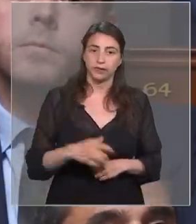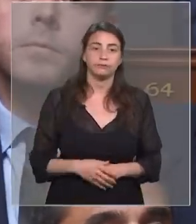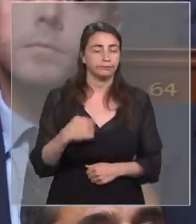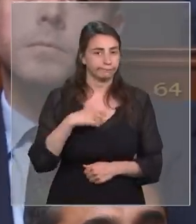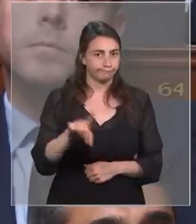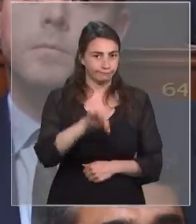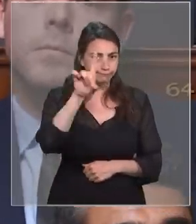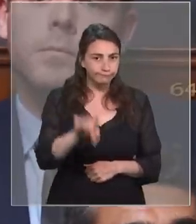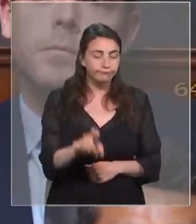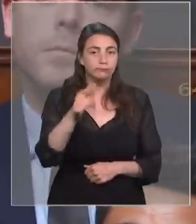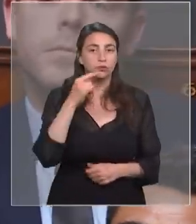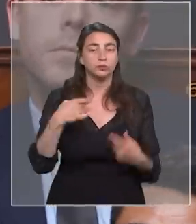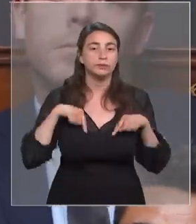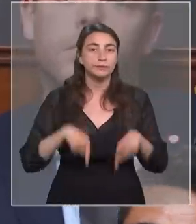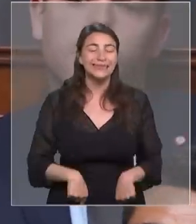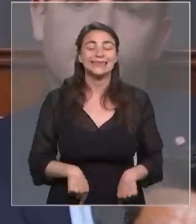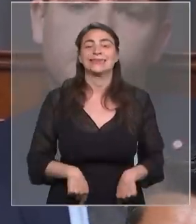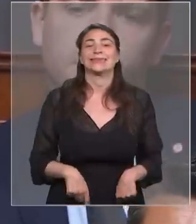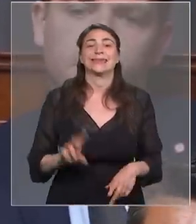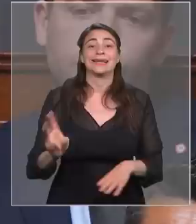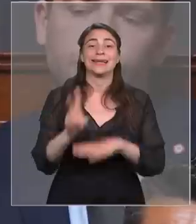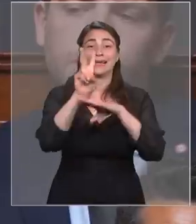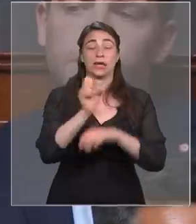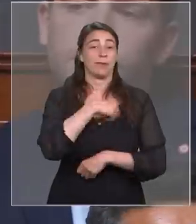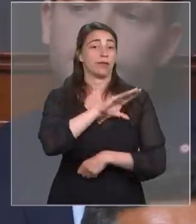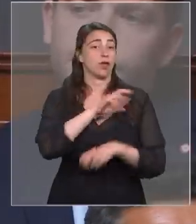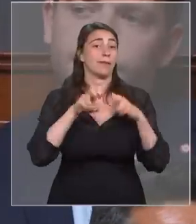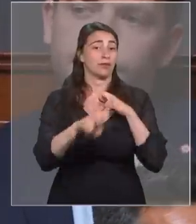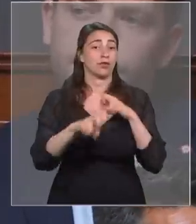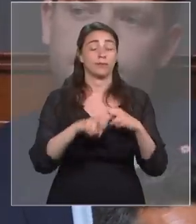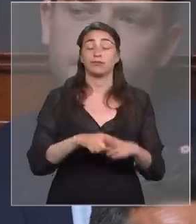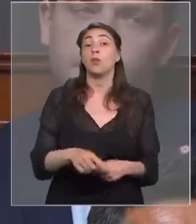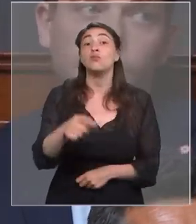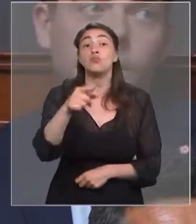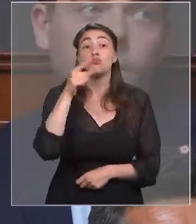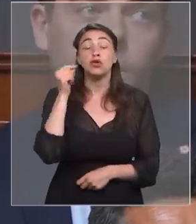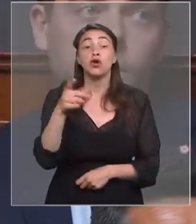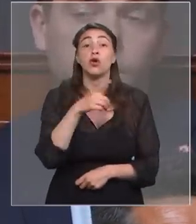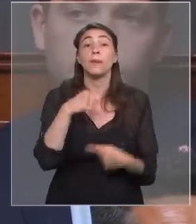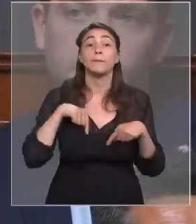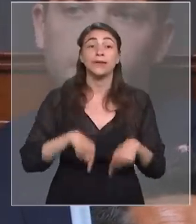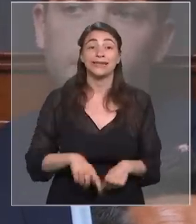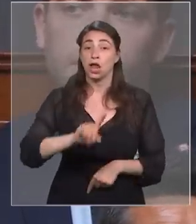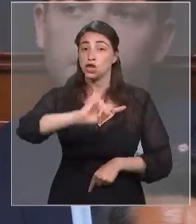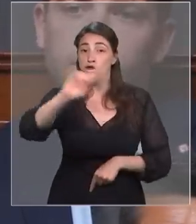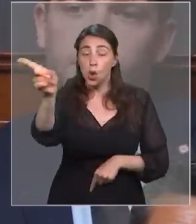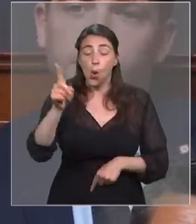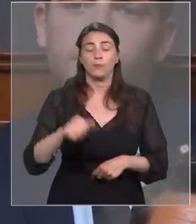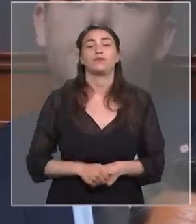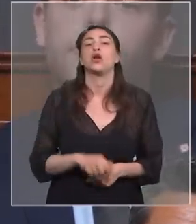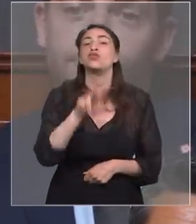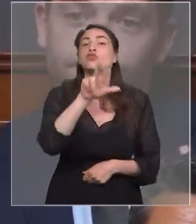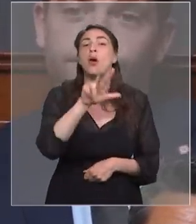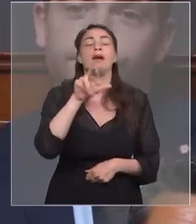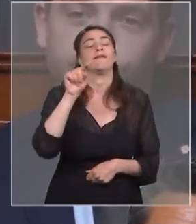au ministre délégué chargé des Transports. Monsieur le ministre, non, les 3,9 millions de motards ne sont pas des